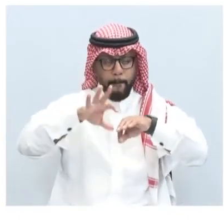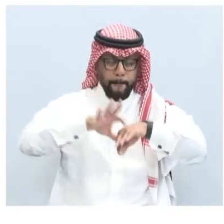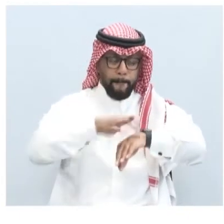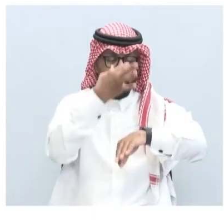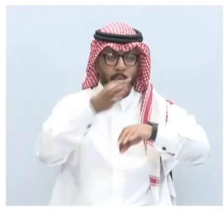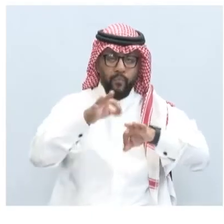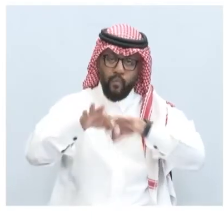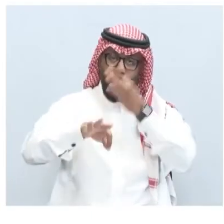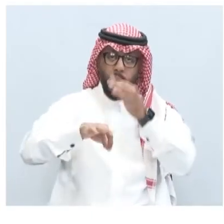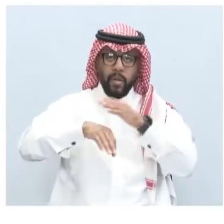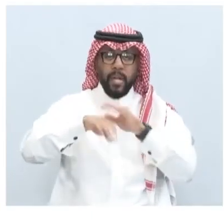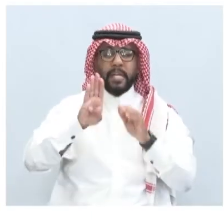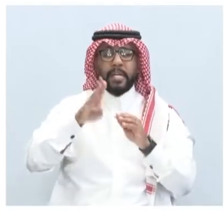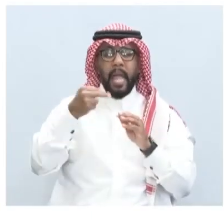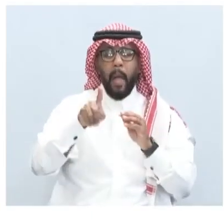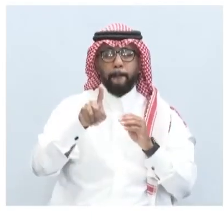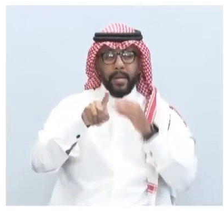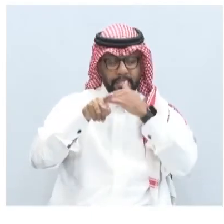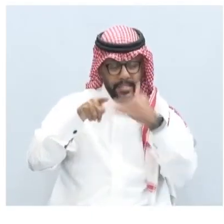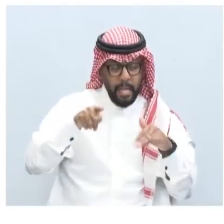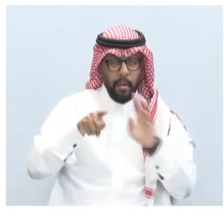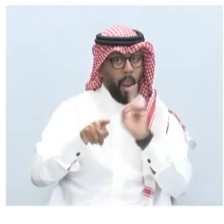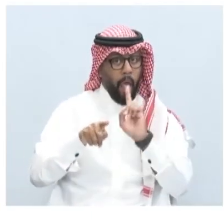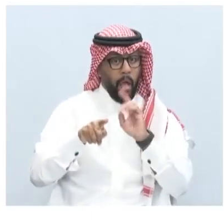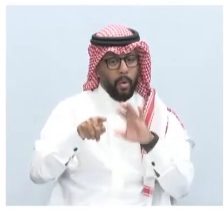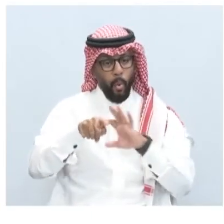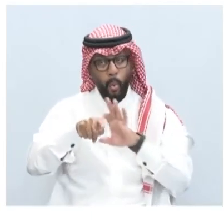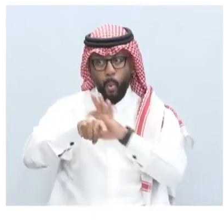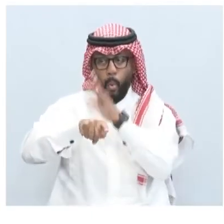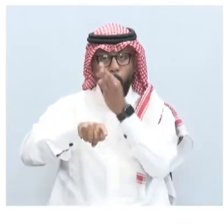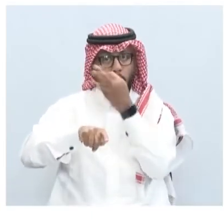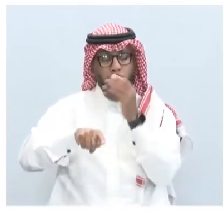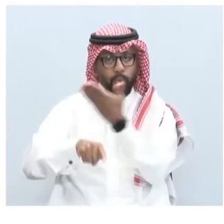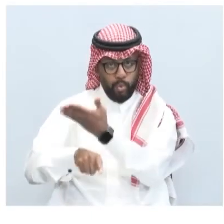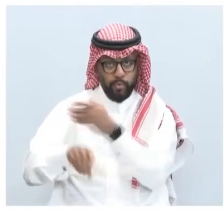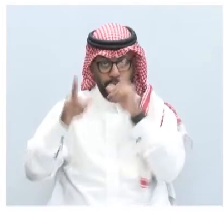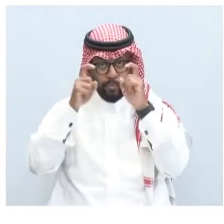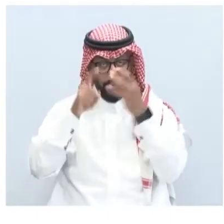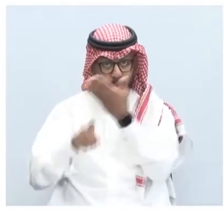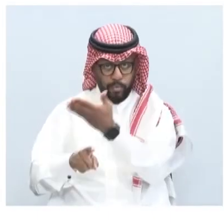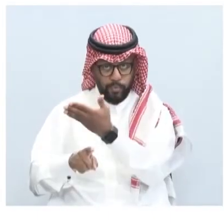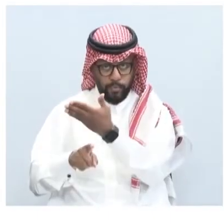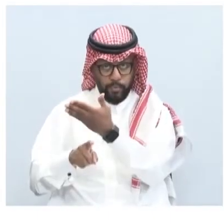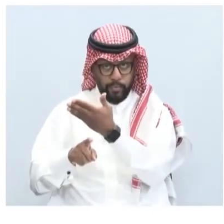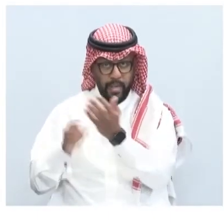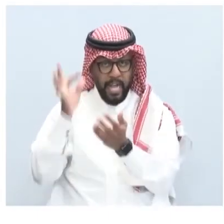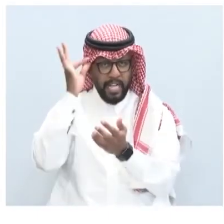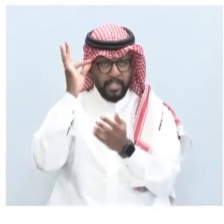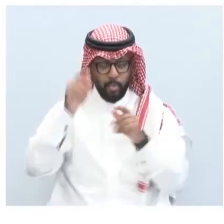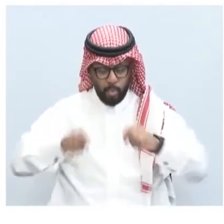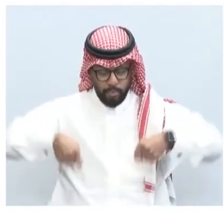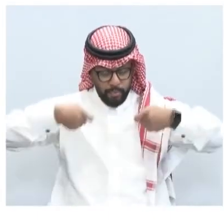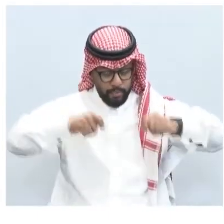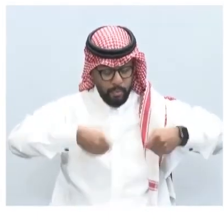للرجلين مع الكعبين كما ترون في هذه الصوره يجب ان يكون